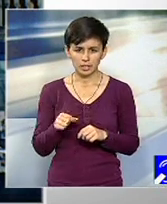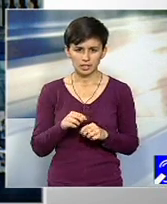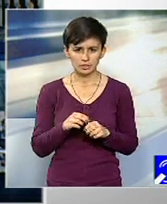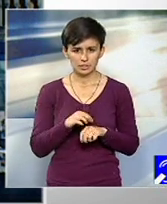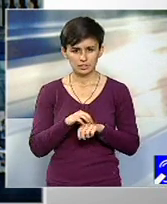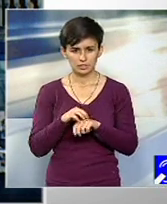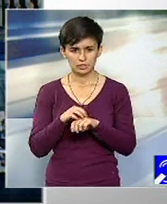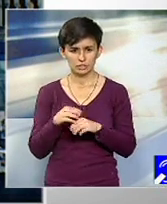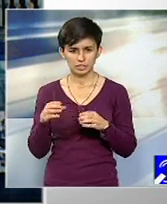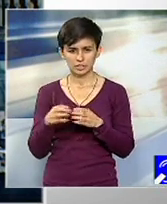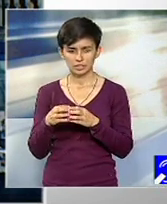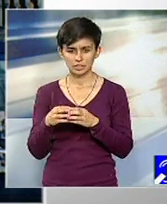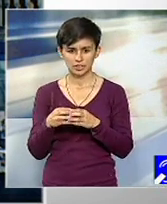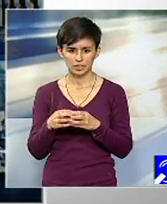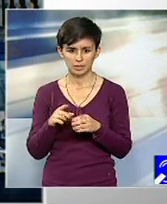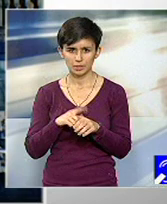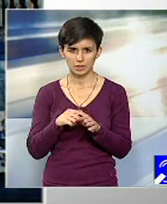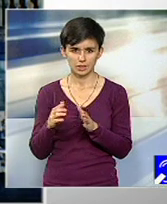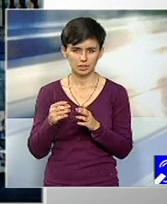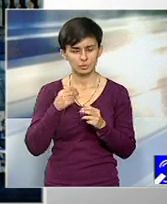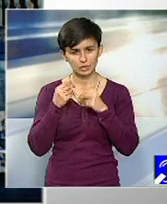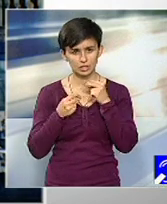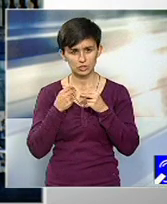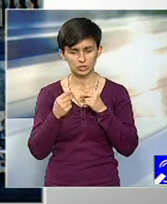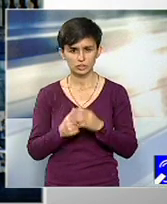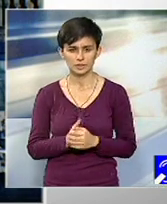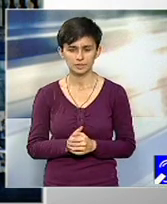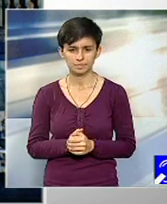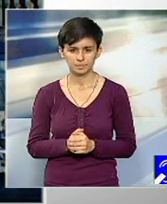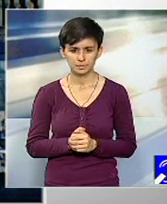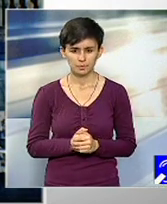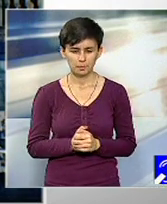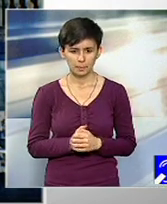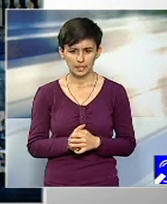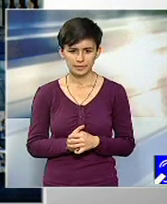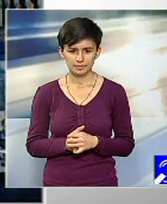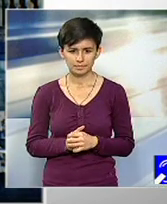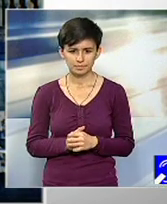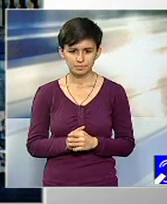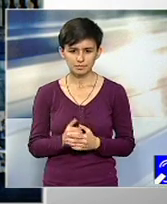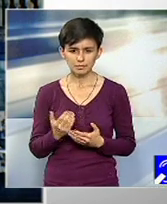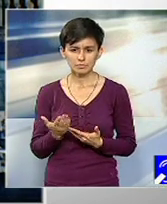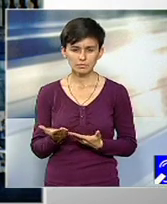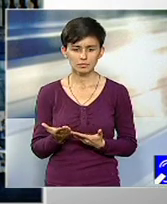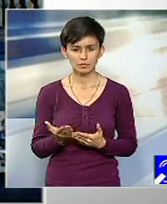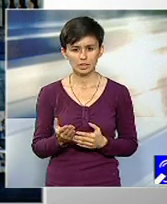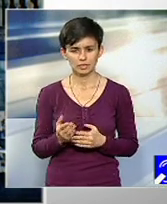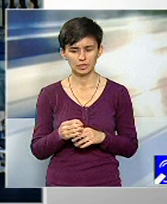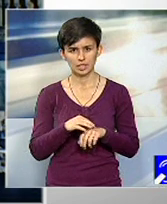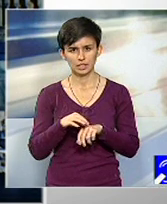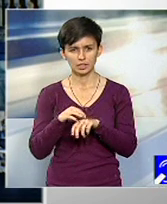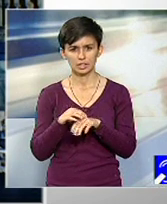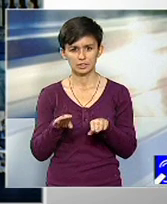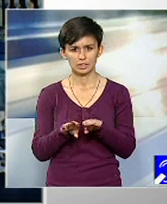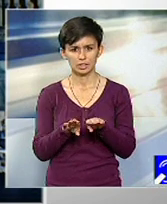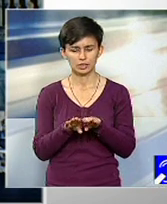coordonez echipa în timpul jocului efectiv, în sensul în care le dau indicații colegilor în care partea terenului